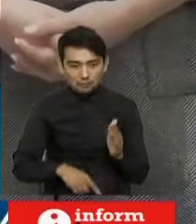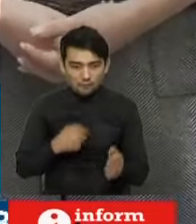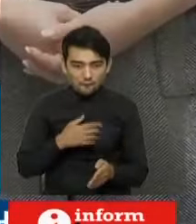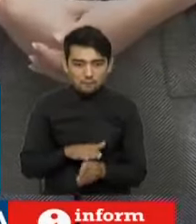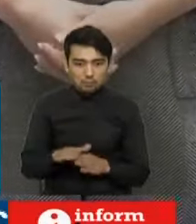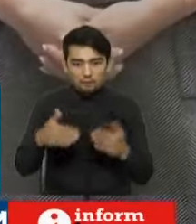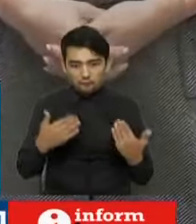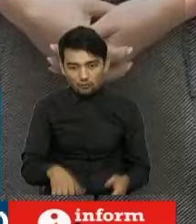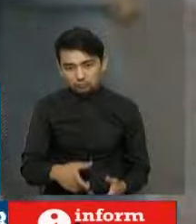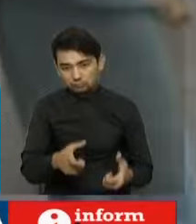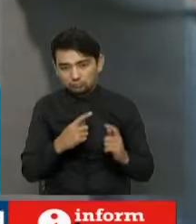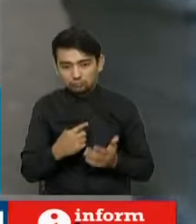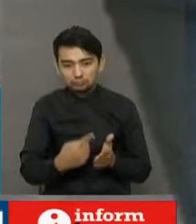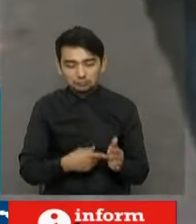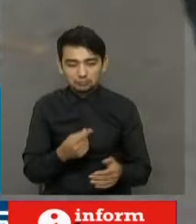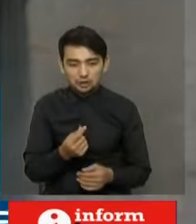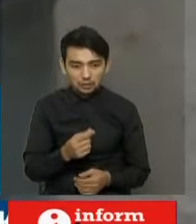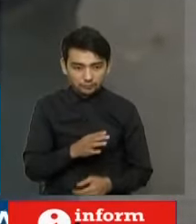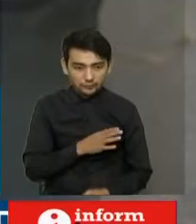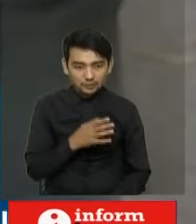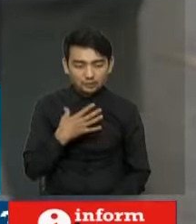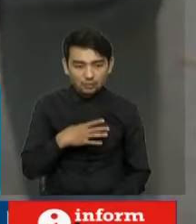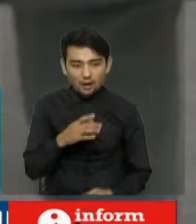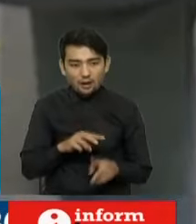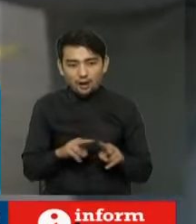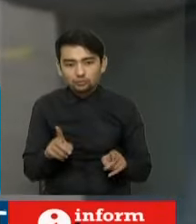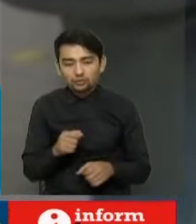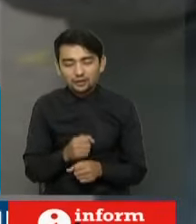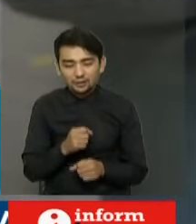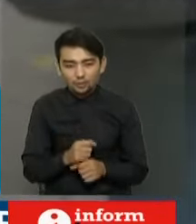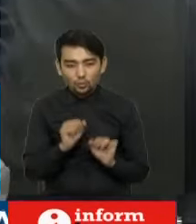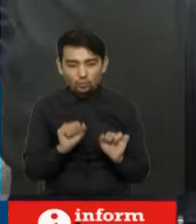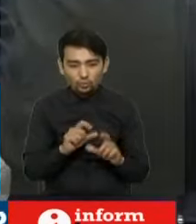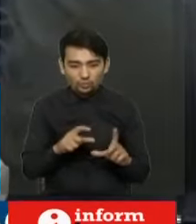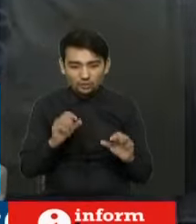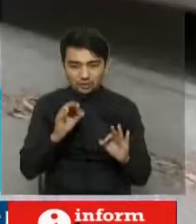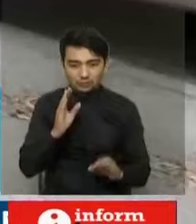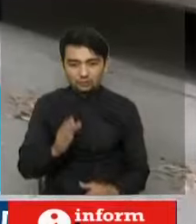выполнил. Что рекомендуют юристы в таких случаях, расскажет моя коллега Анастасия Новикова.